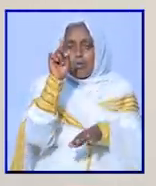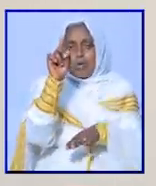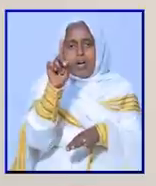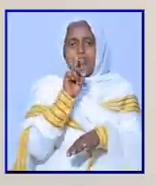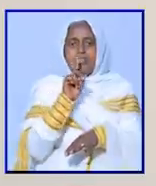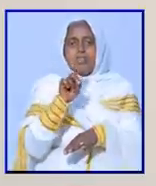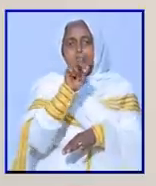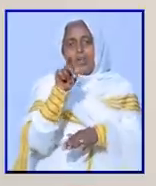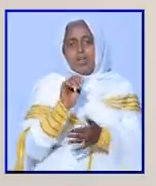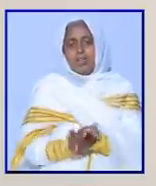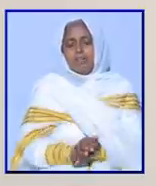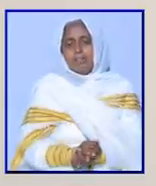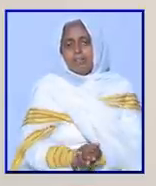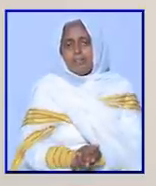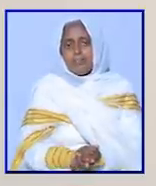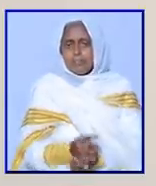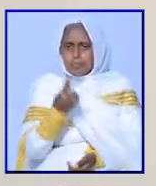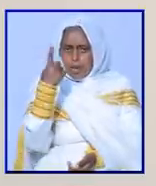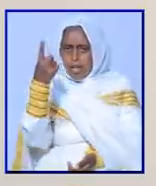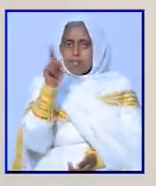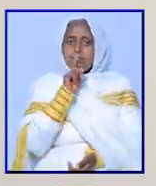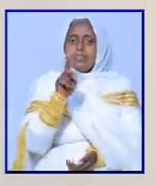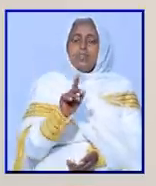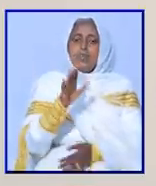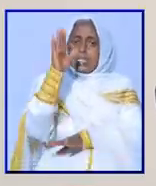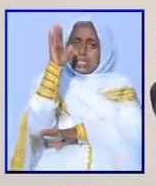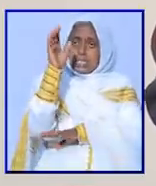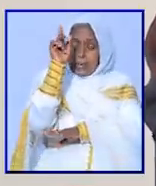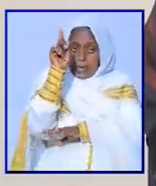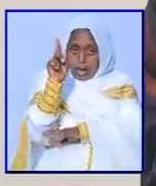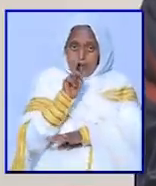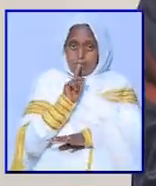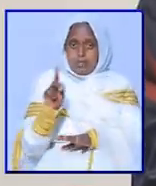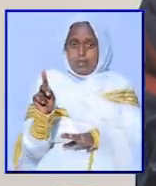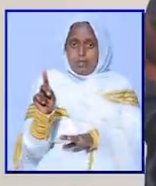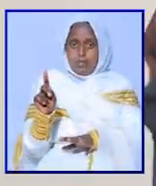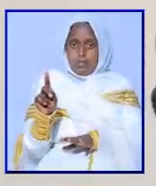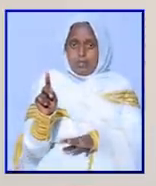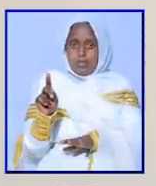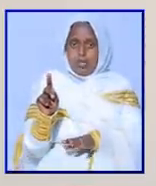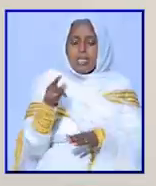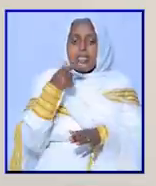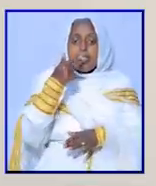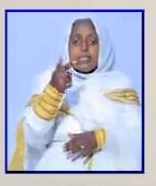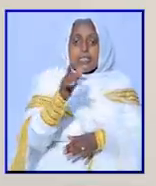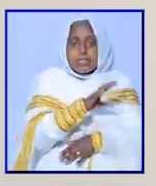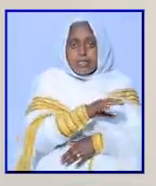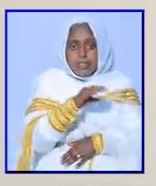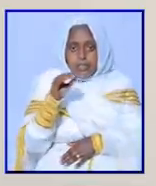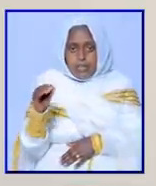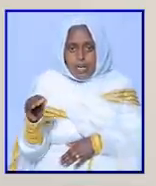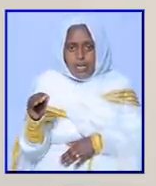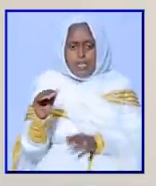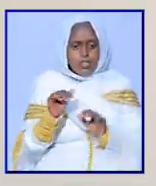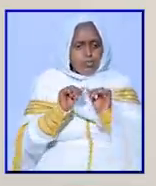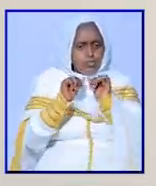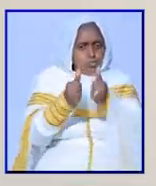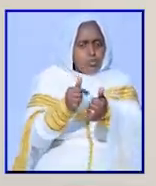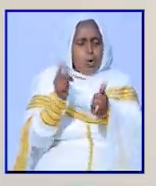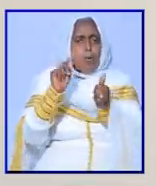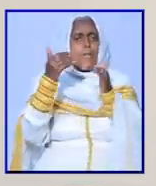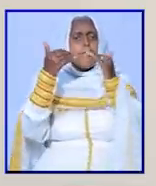እግዚአብሔር ነው። እግዚአብሔር ስንት ነው? አንድ ነው አለ። አንድ ነው እግዚአብሔር አንድ ነው